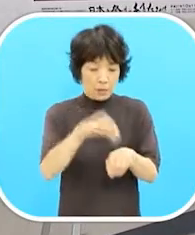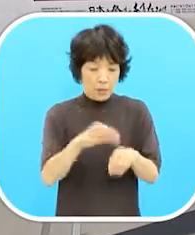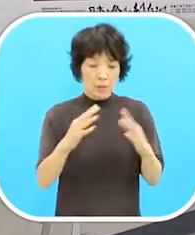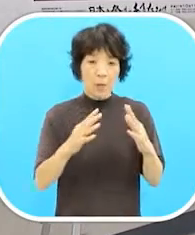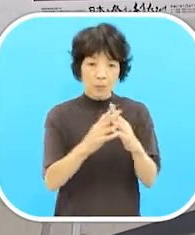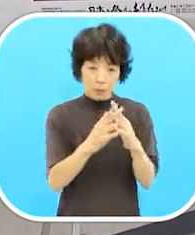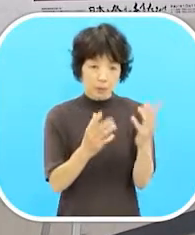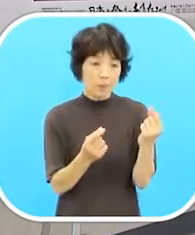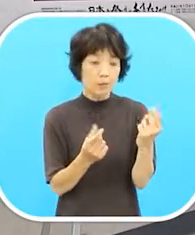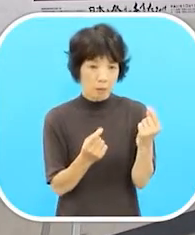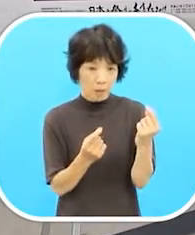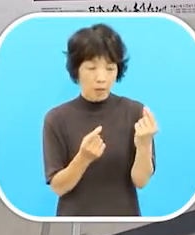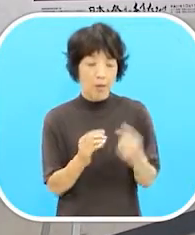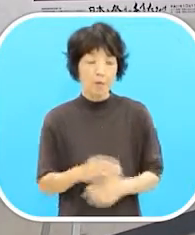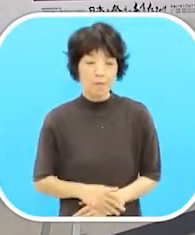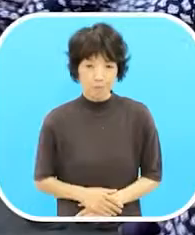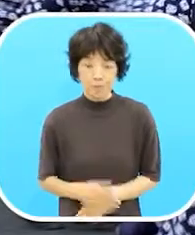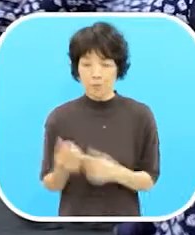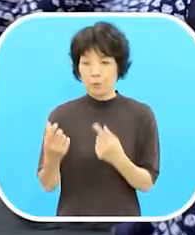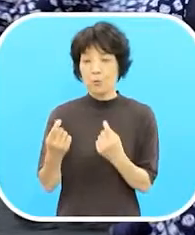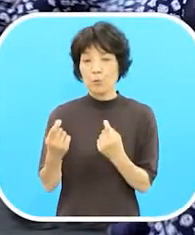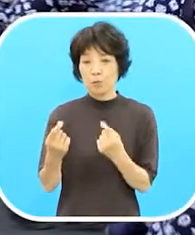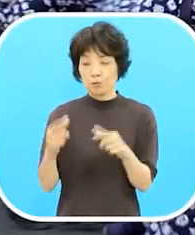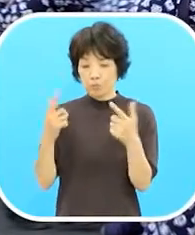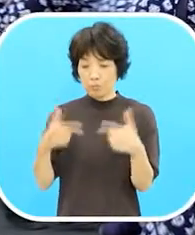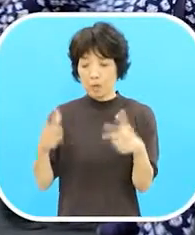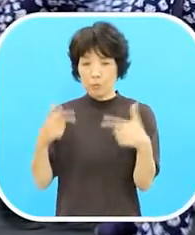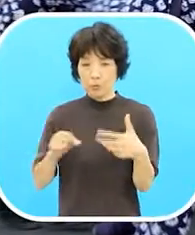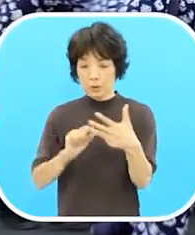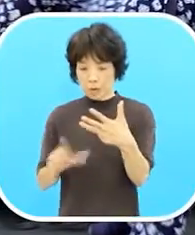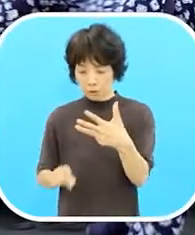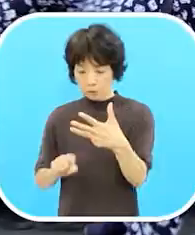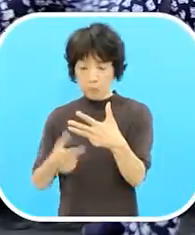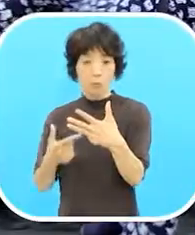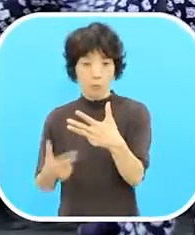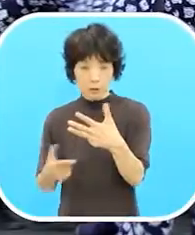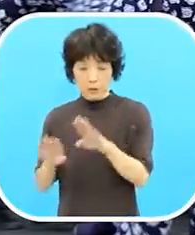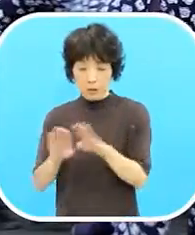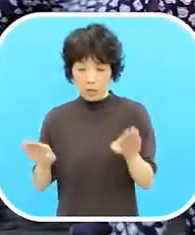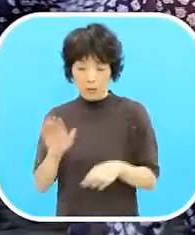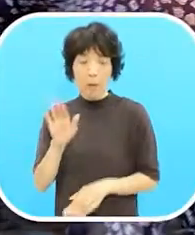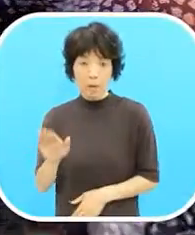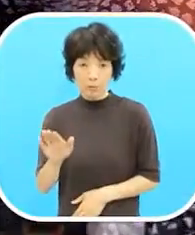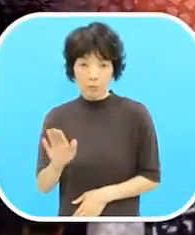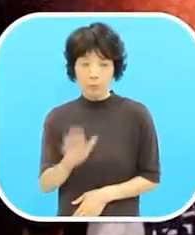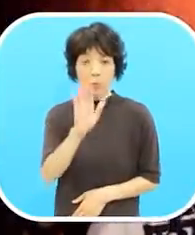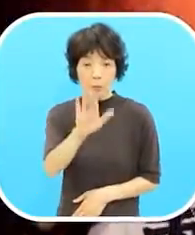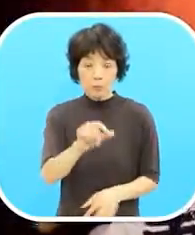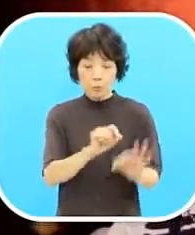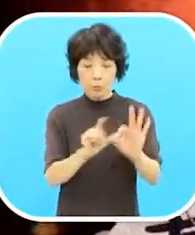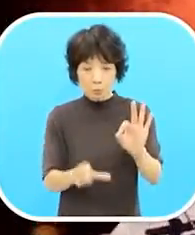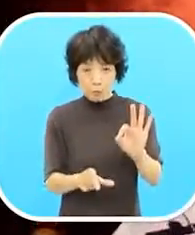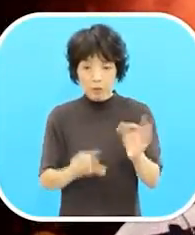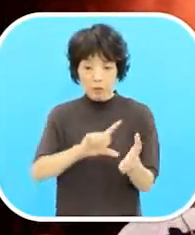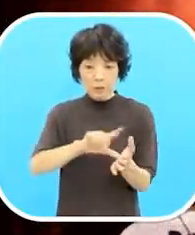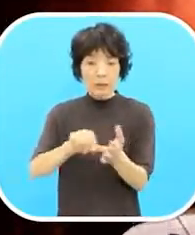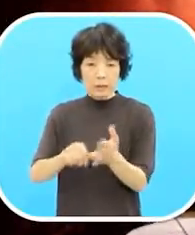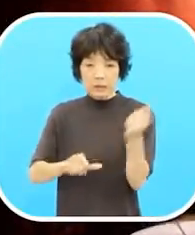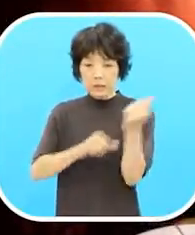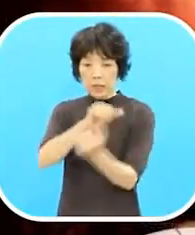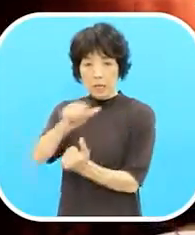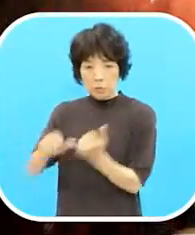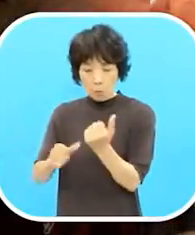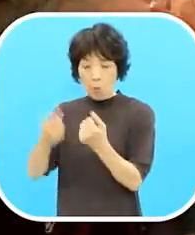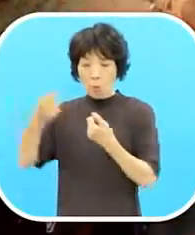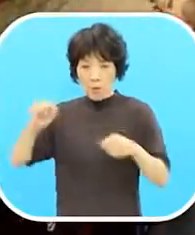形船のミニチュアですね。 はい、そうです。毎年8月16日に開催するので10月の地域伝